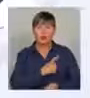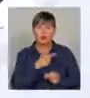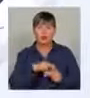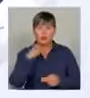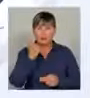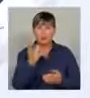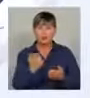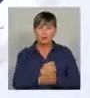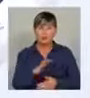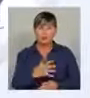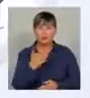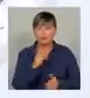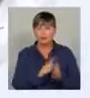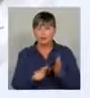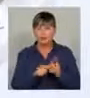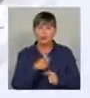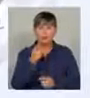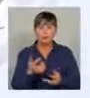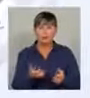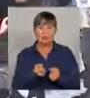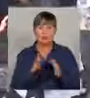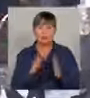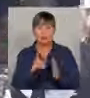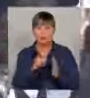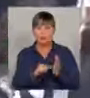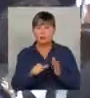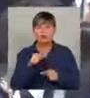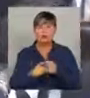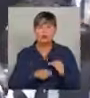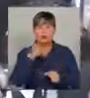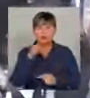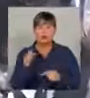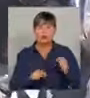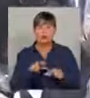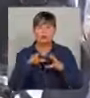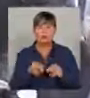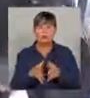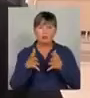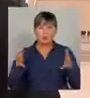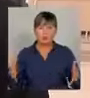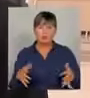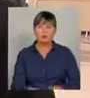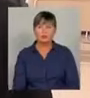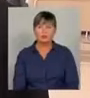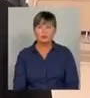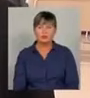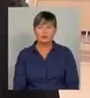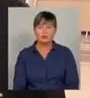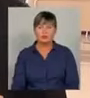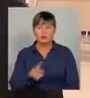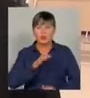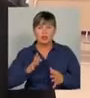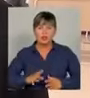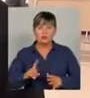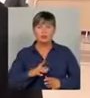году не удалось. Из 370 заявок приняли только 160. В следующем году фестиваль обещают масштабировать. Мы надеемся, что